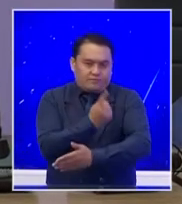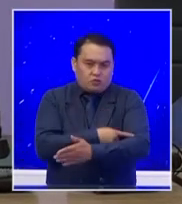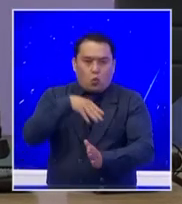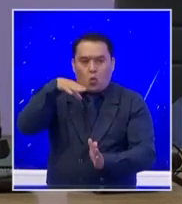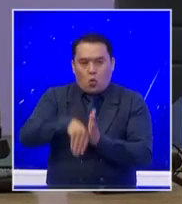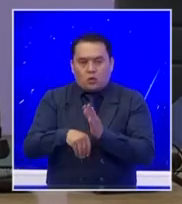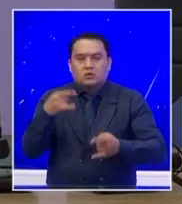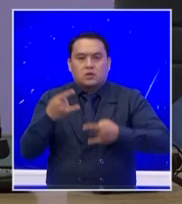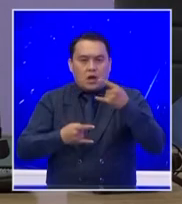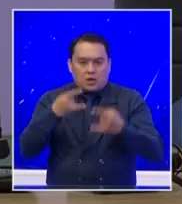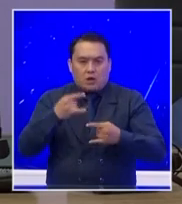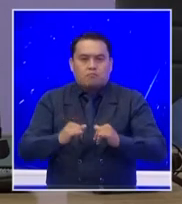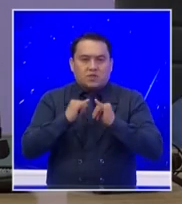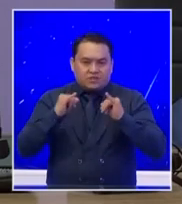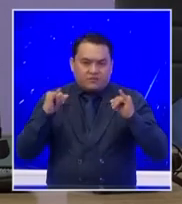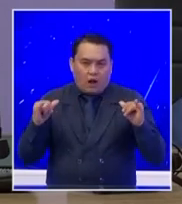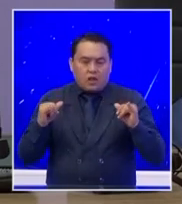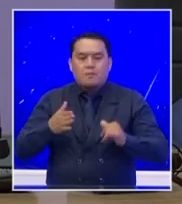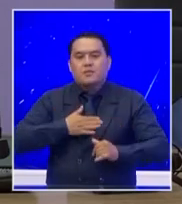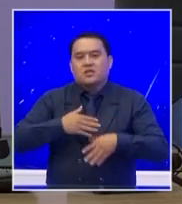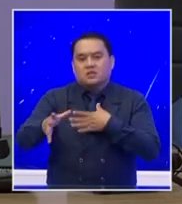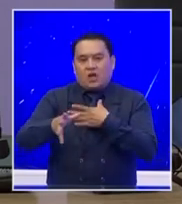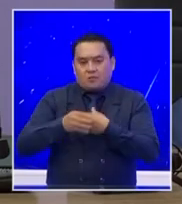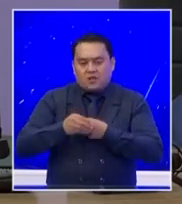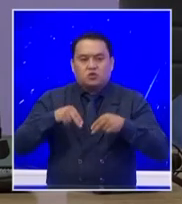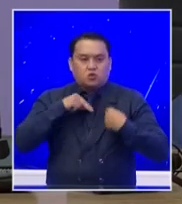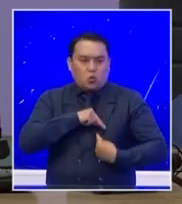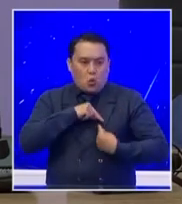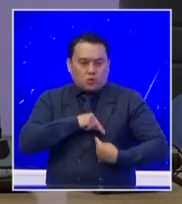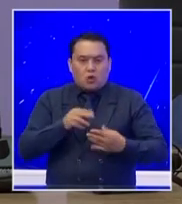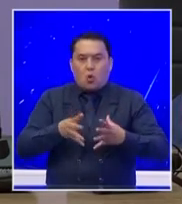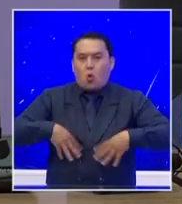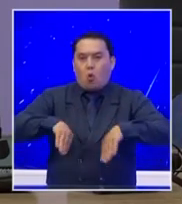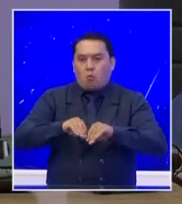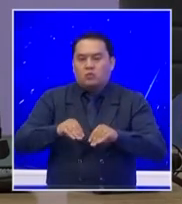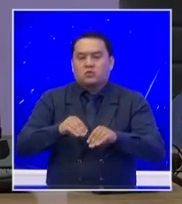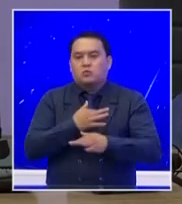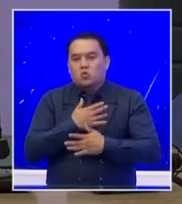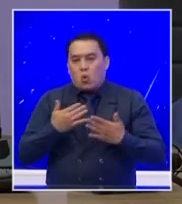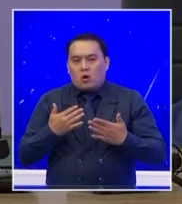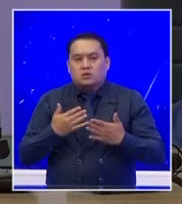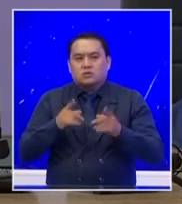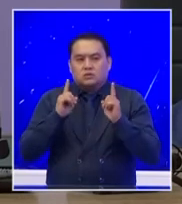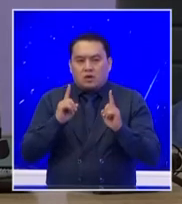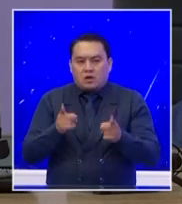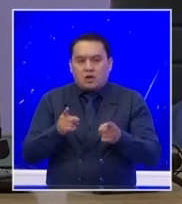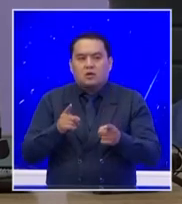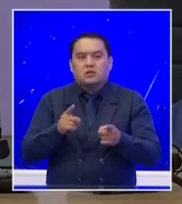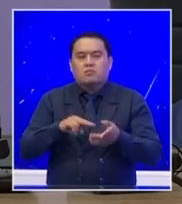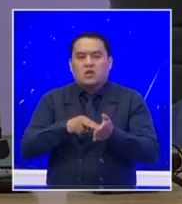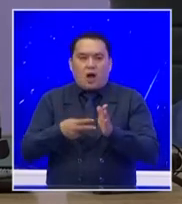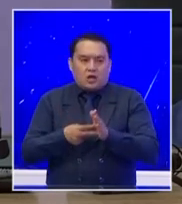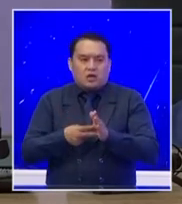усилия, чтобы телекомпания и дальше процветала. Мы совместными усилиями трудимся во благо общества уже не первый год. Согласно долгосрочным планам